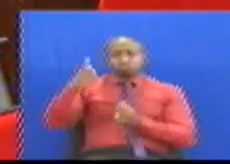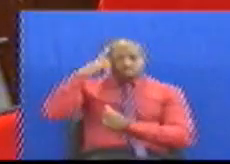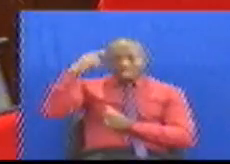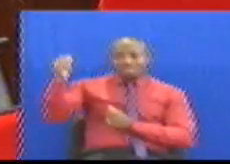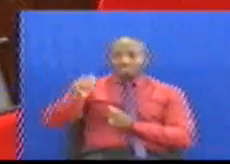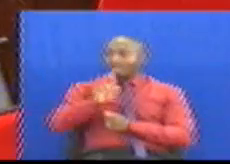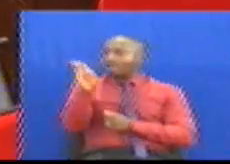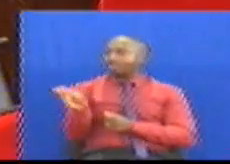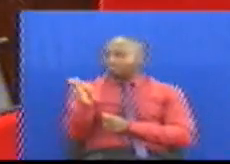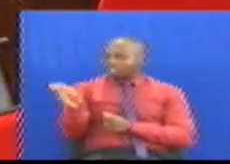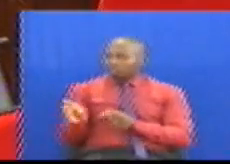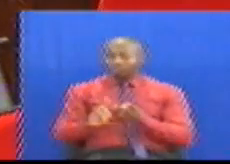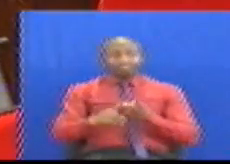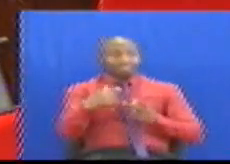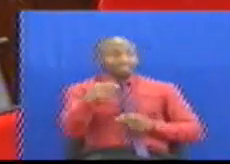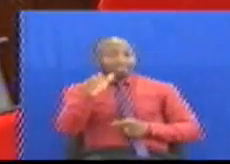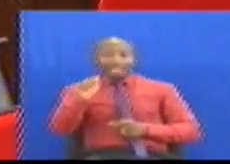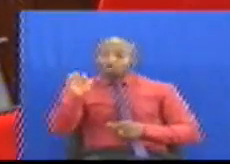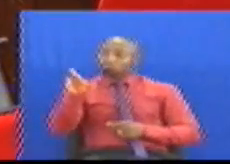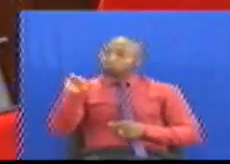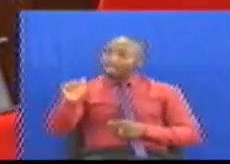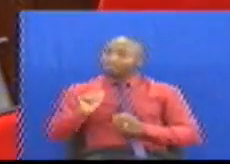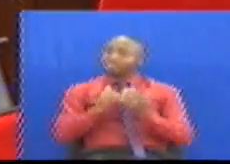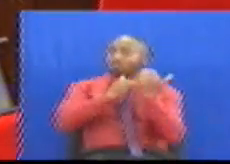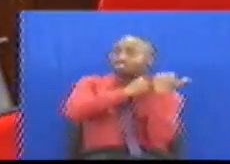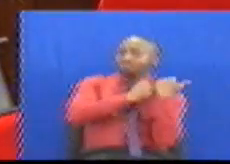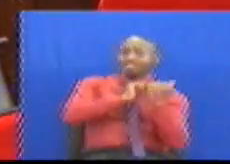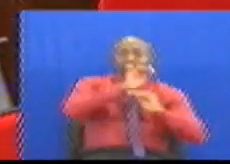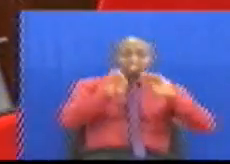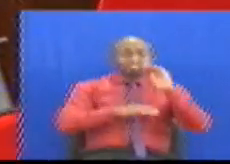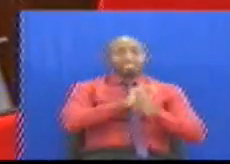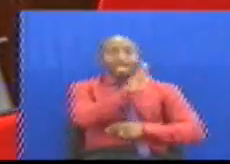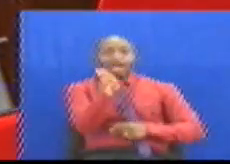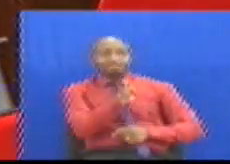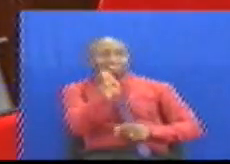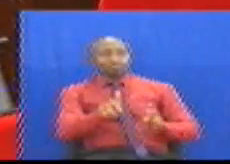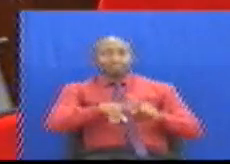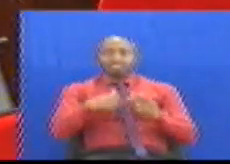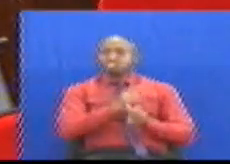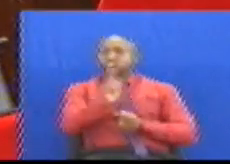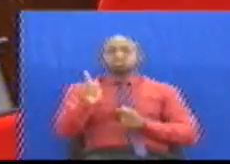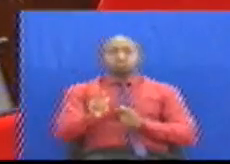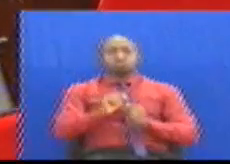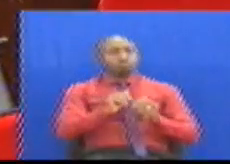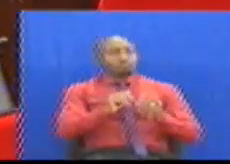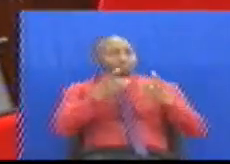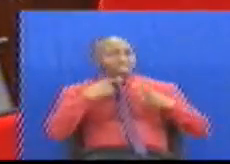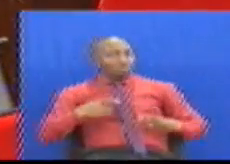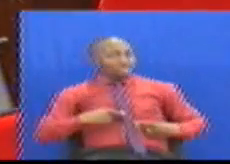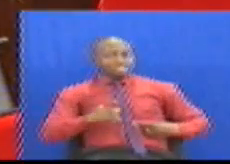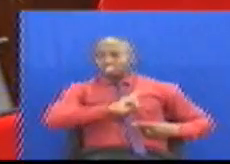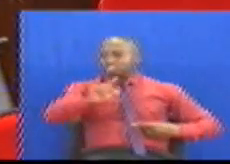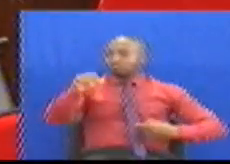Kwa sababu TARURA inawajibika kwa nani? TARURA inafanya kazi katika halmashauri, lakini hawajibiki kwa madiwani. Hawajibiki kwa